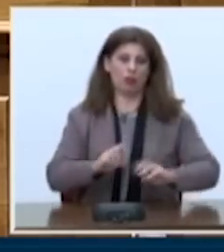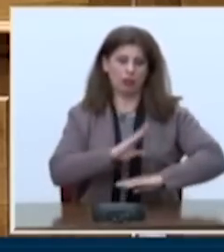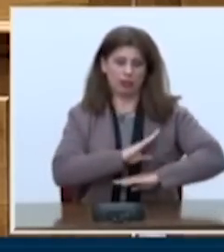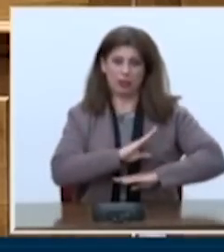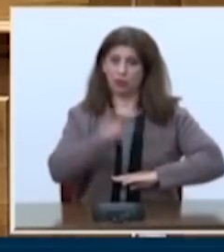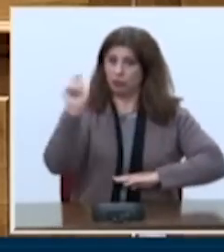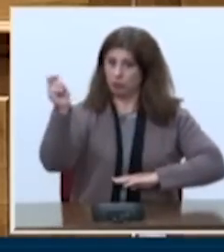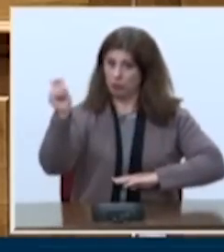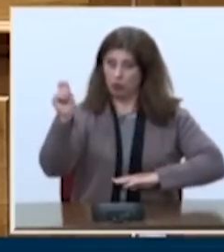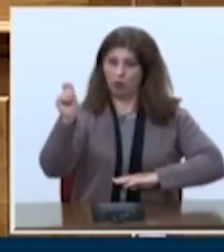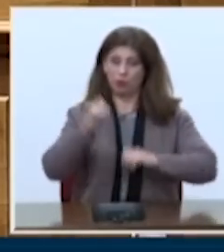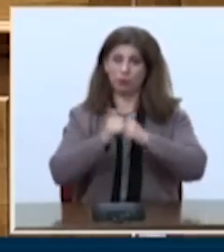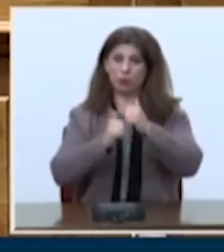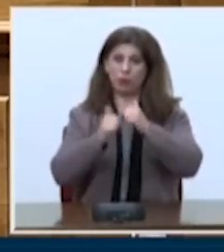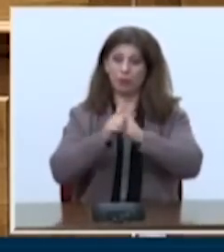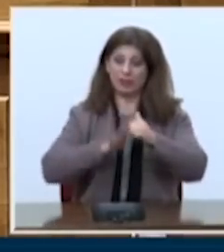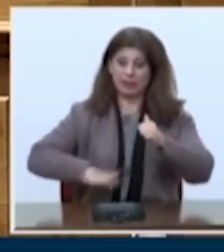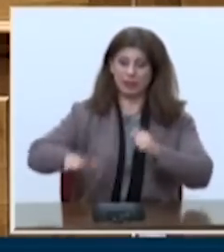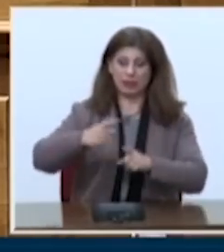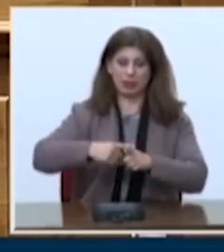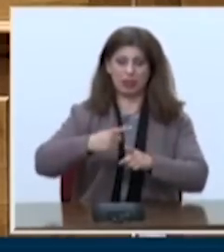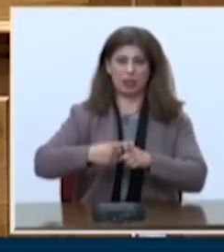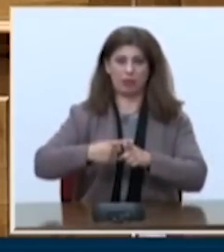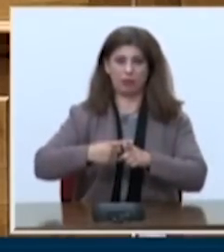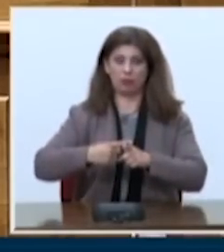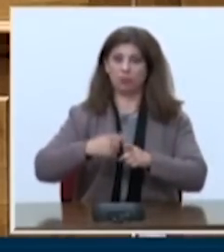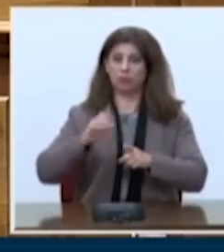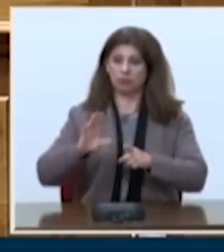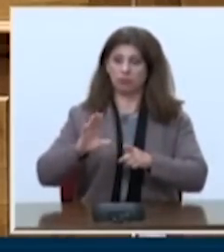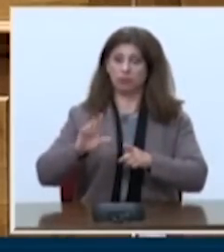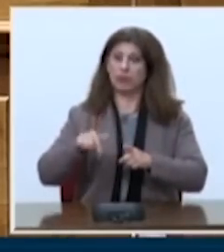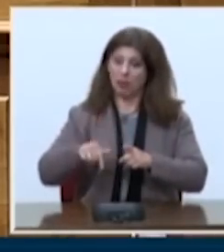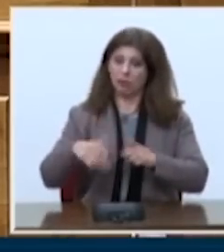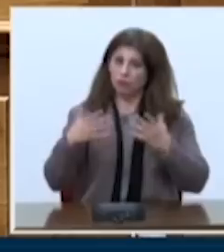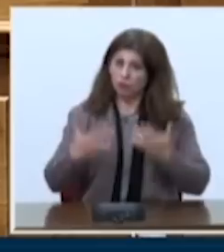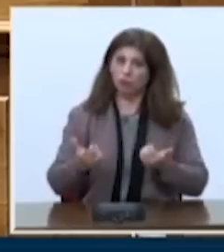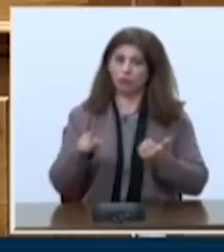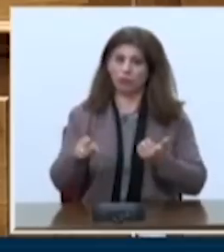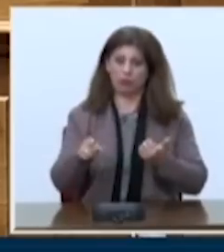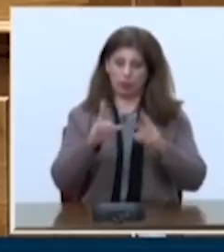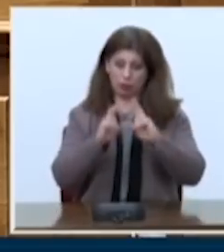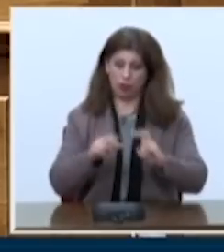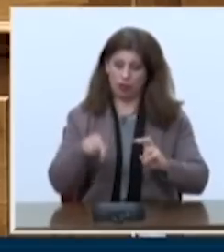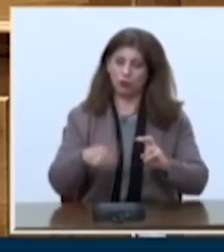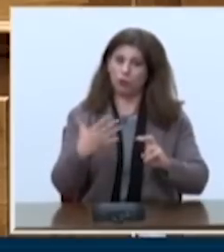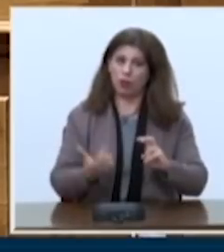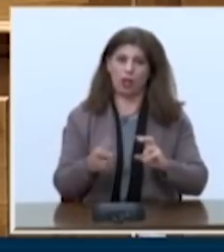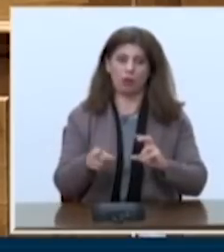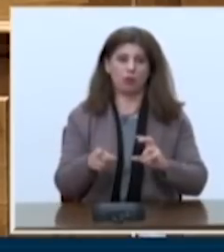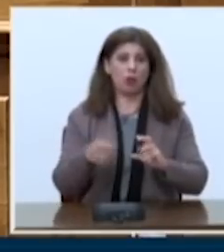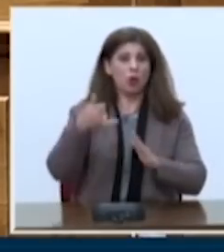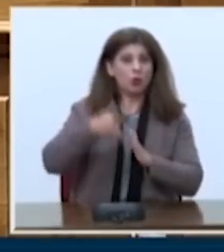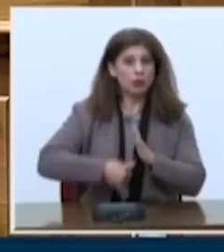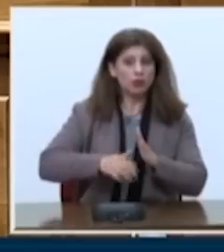πολιτικές υποδομές της χώρας. Χώρια από αυτές που ήδη, από τον έλεγχο αυτών που ήδη έχουν. Ουσιαστικά όλη η